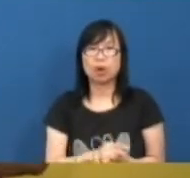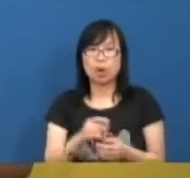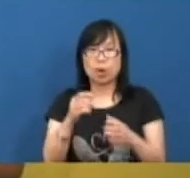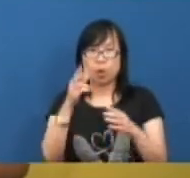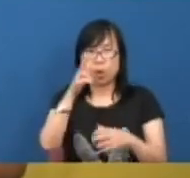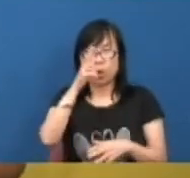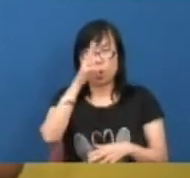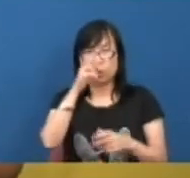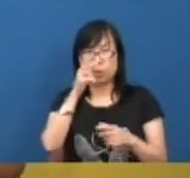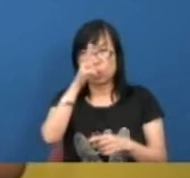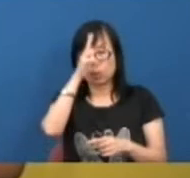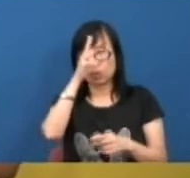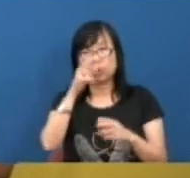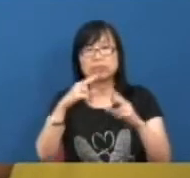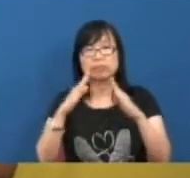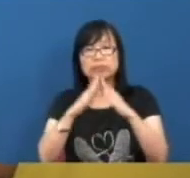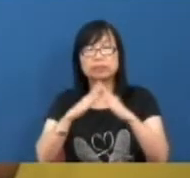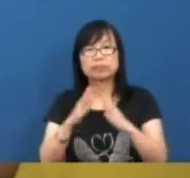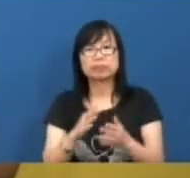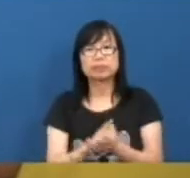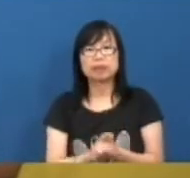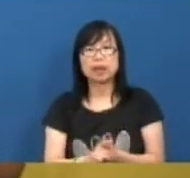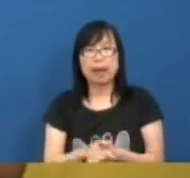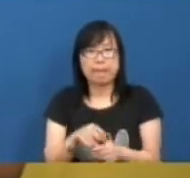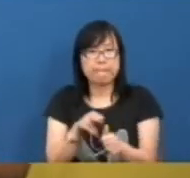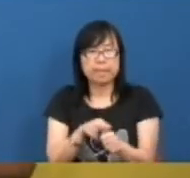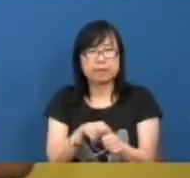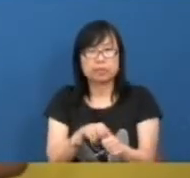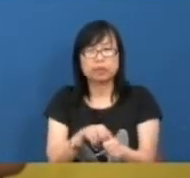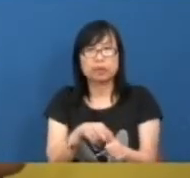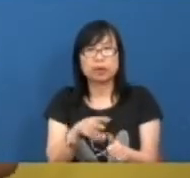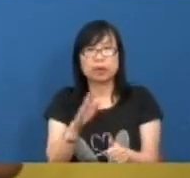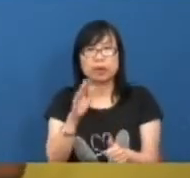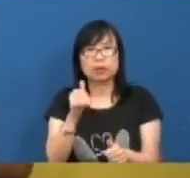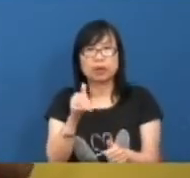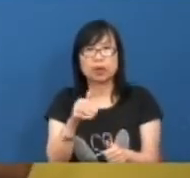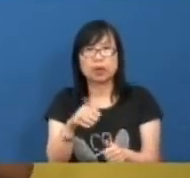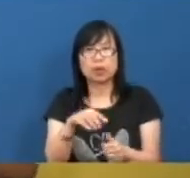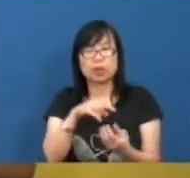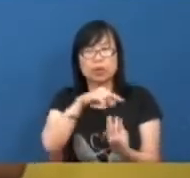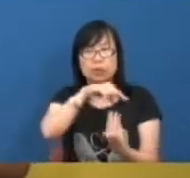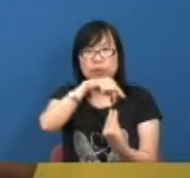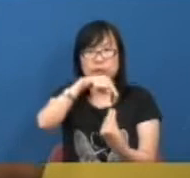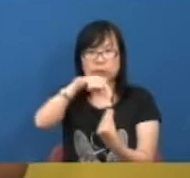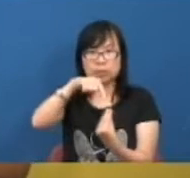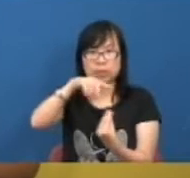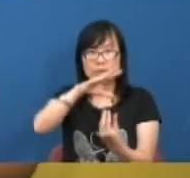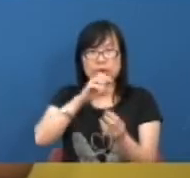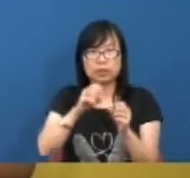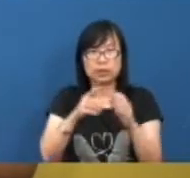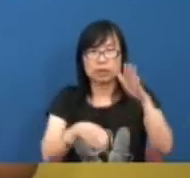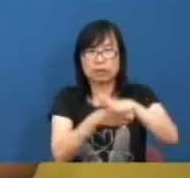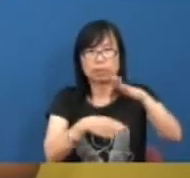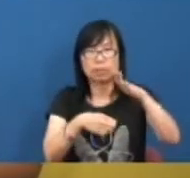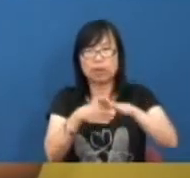富嘅情況底下咧，就冇一個誘因迫使或者令到佢想旋轉門，將個單位放翻釋